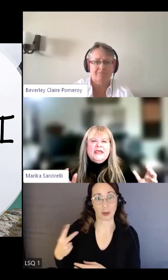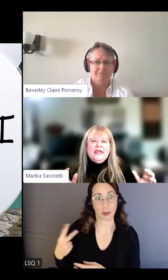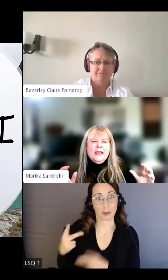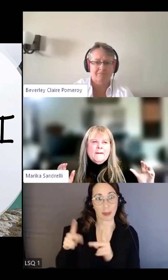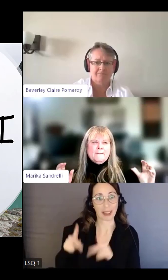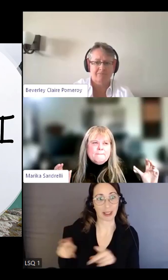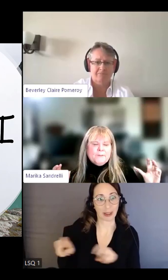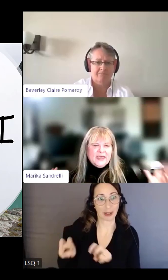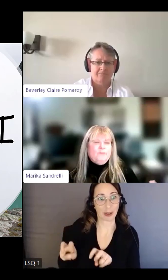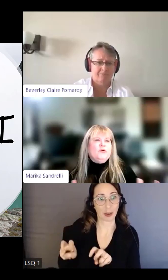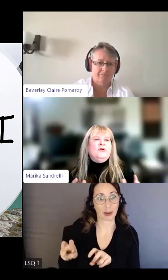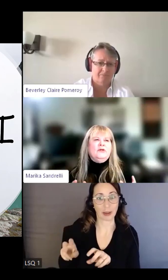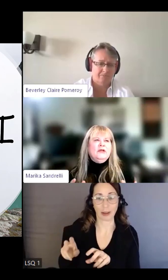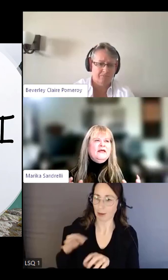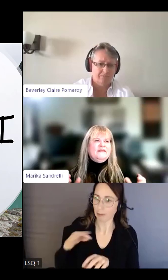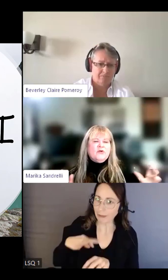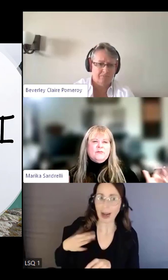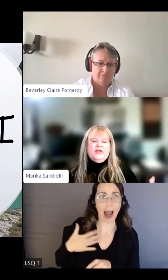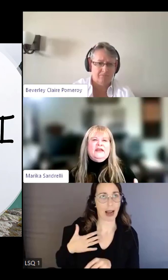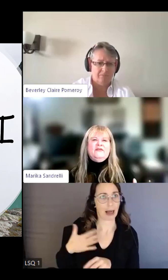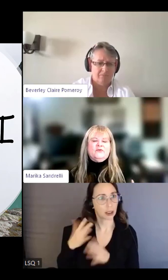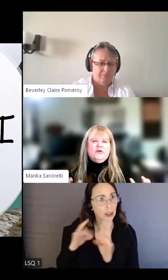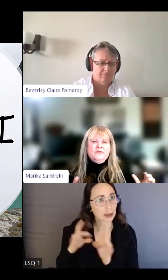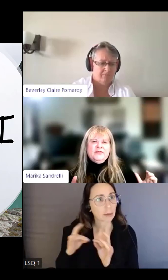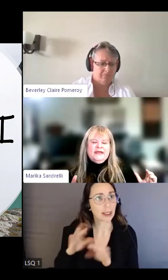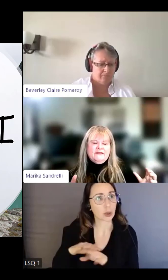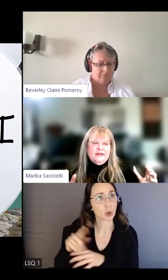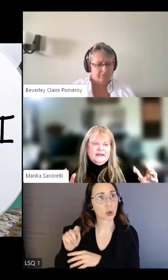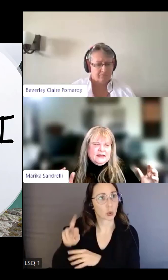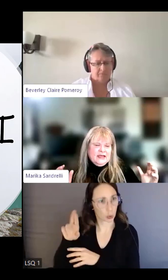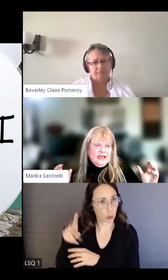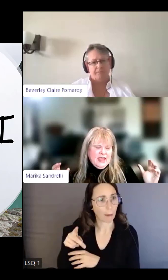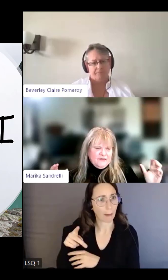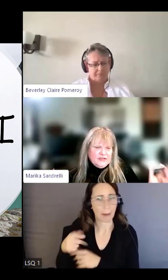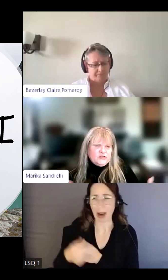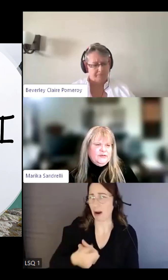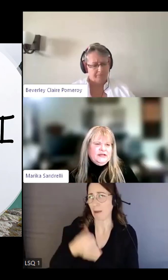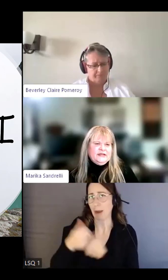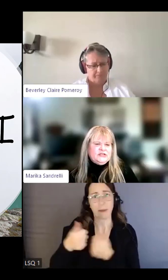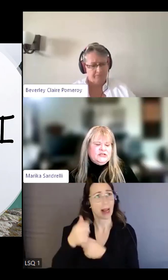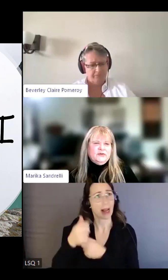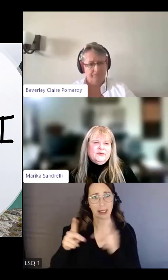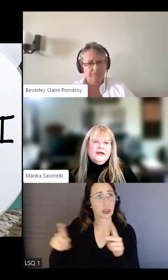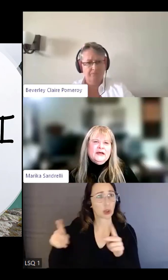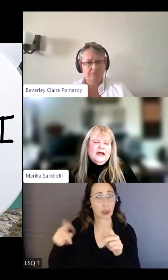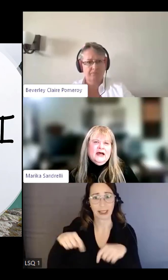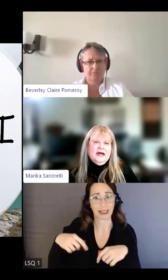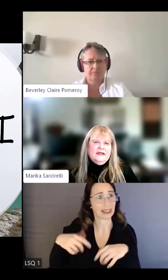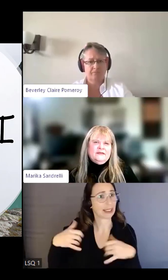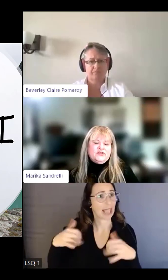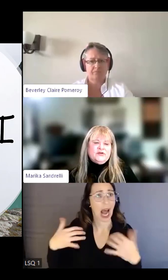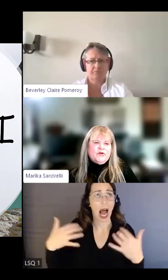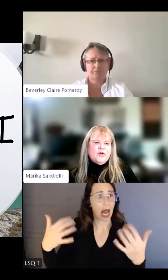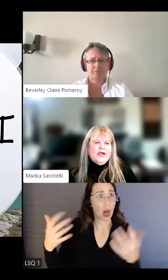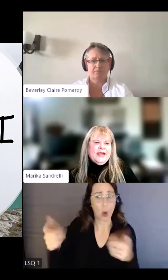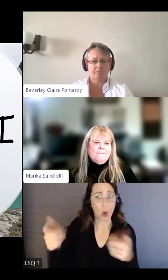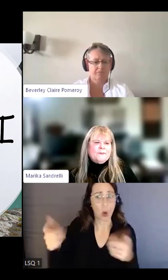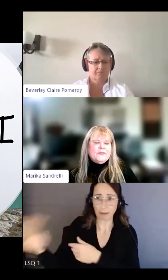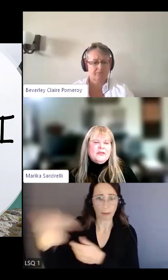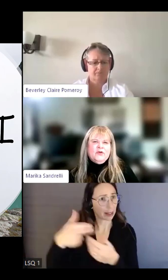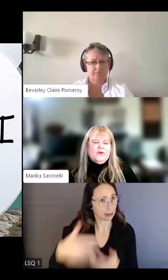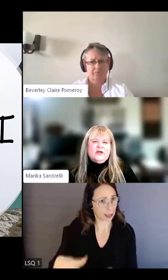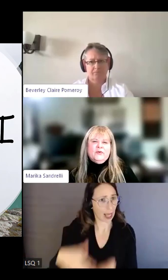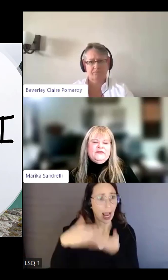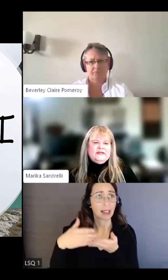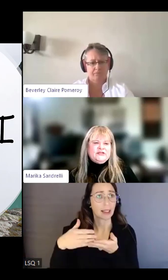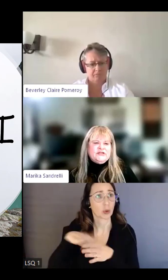gens qui étaient dans la salle qui ont contribué au programme TRIP. Nous travaillons avec des